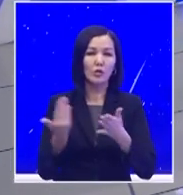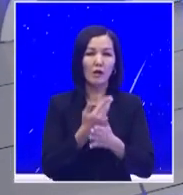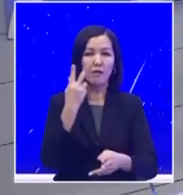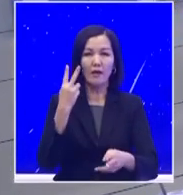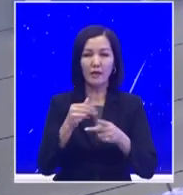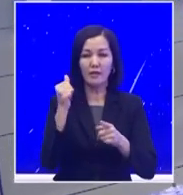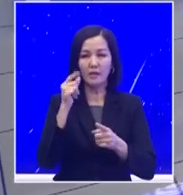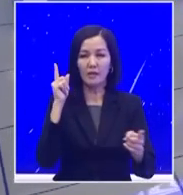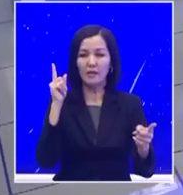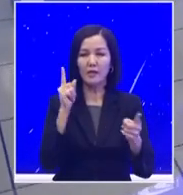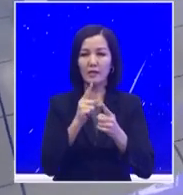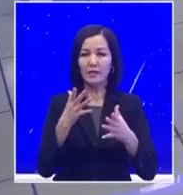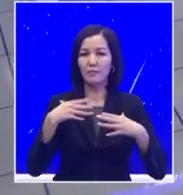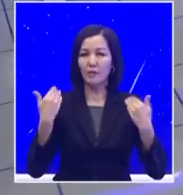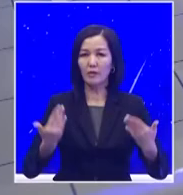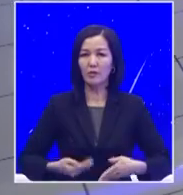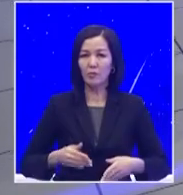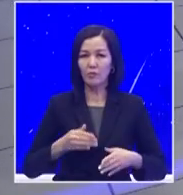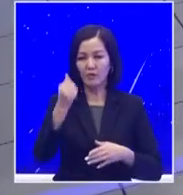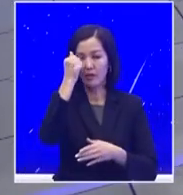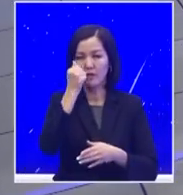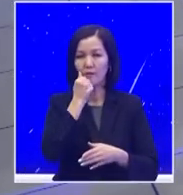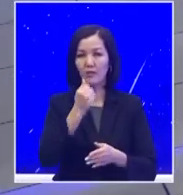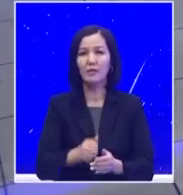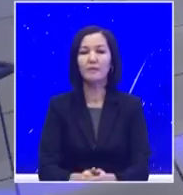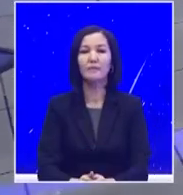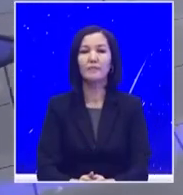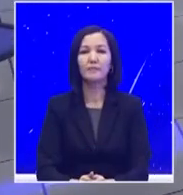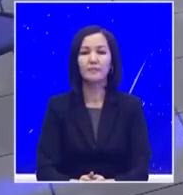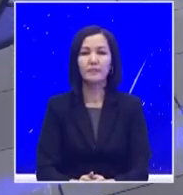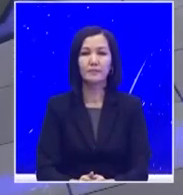көрермен, бүгінгі айтар ақпарат осы. Біз өздеріңізбен ертең эфирде қауышамыз. Аман сау болыңыздар.